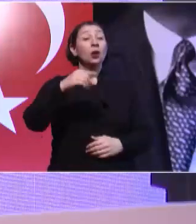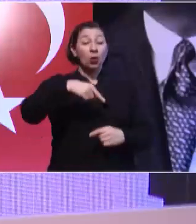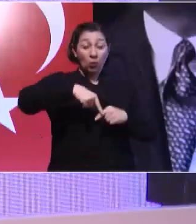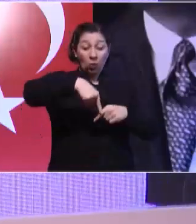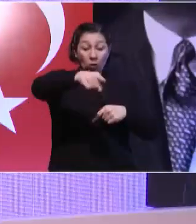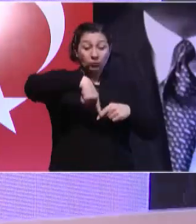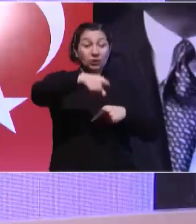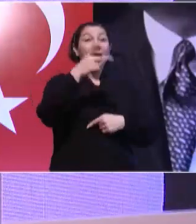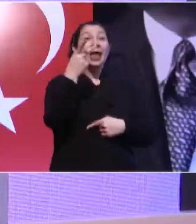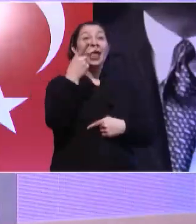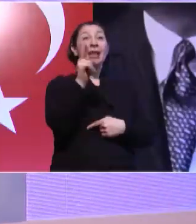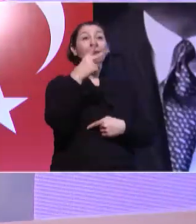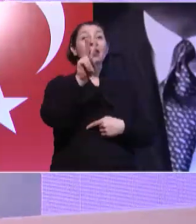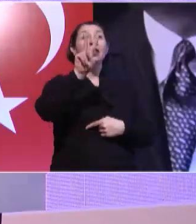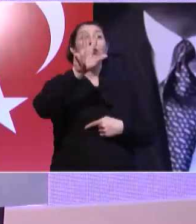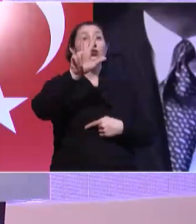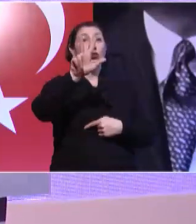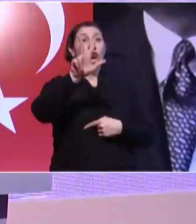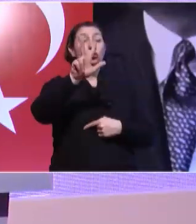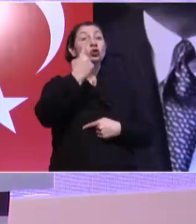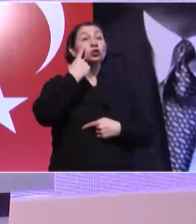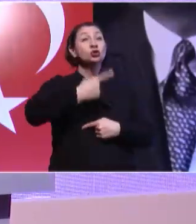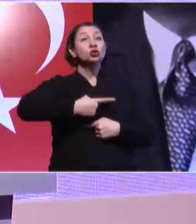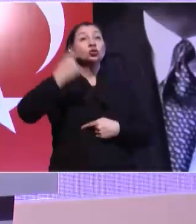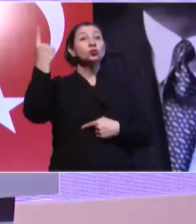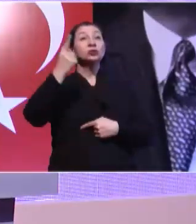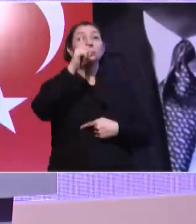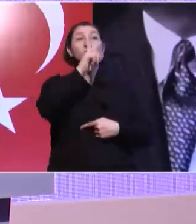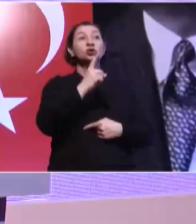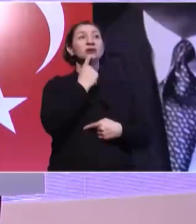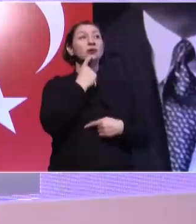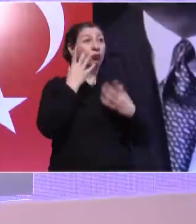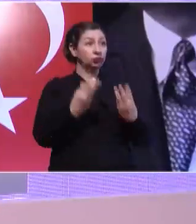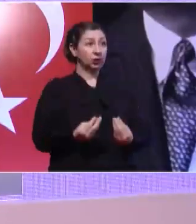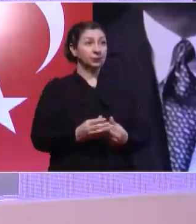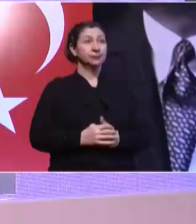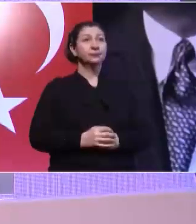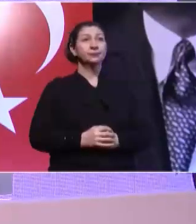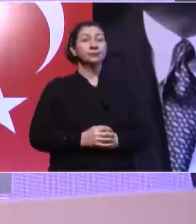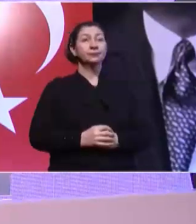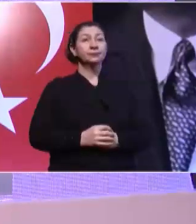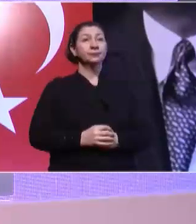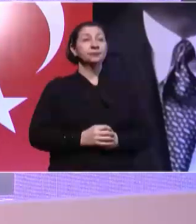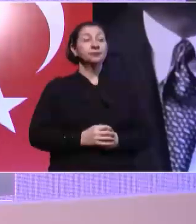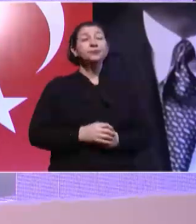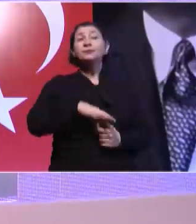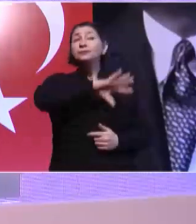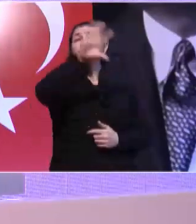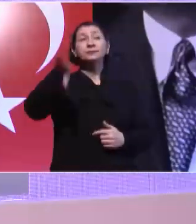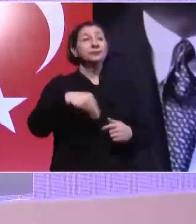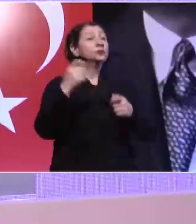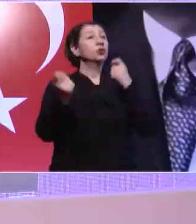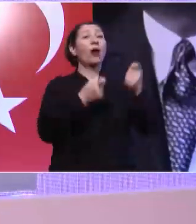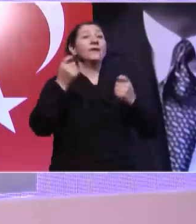Önümüzdeki 2023'te Cumhuriyetimizin 100. yılı olacak. Ve hepimize düşen